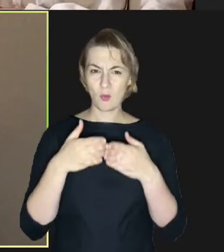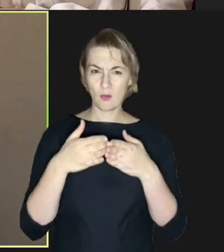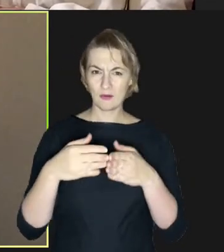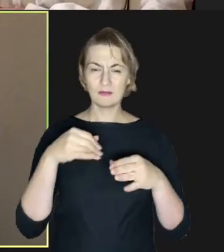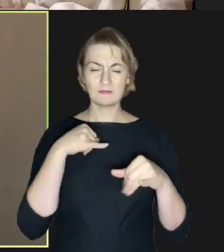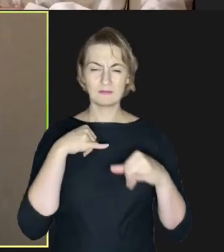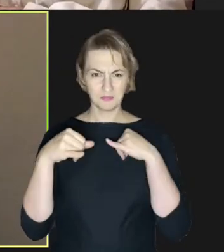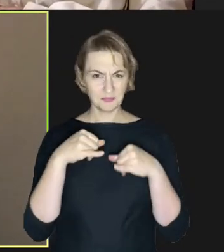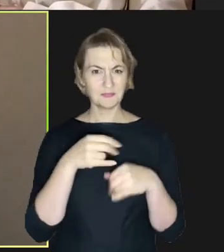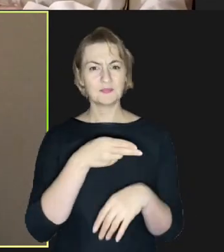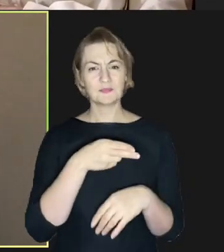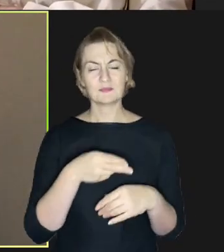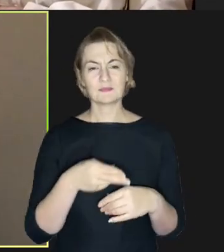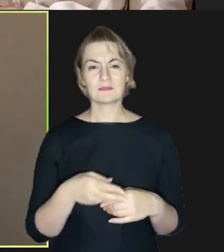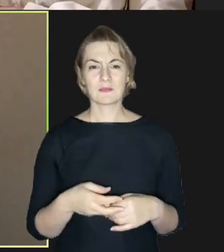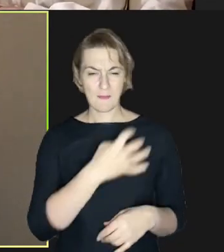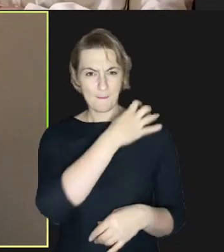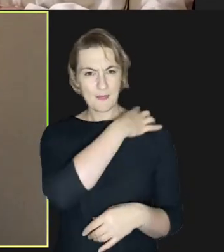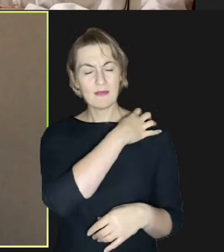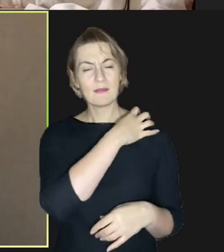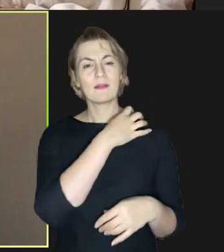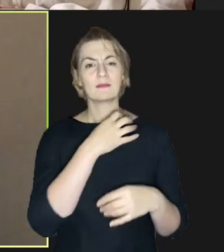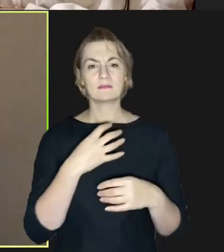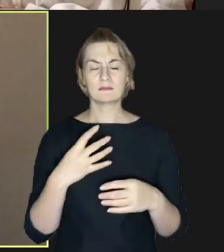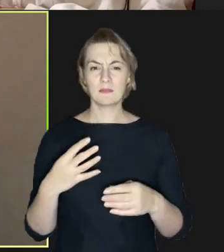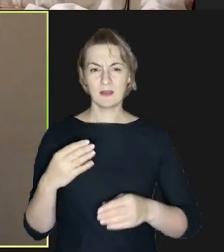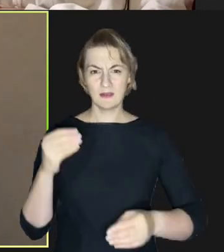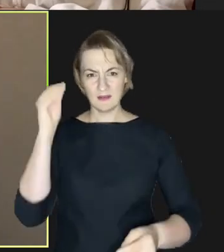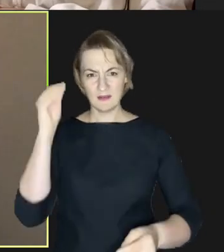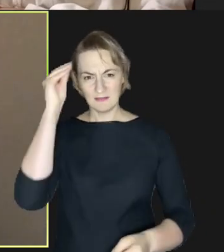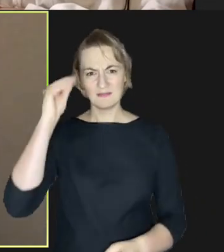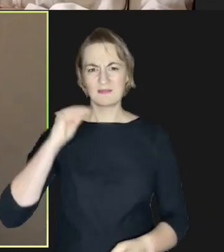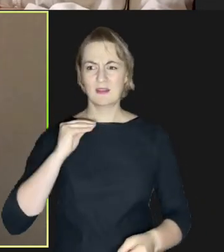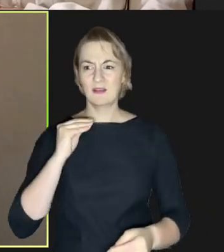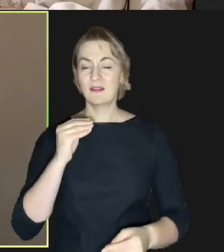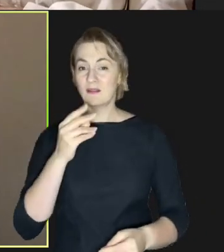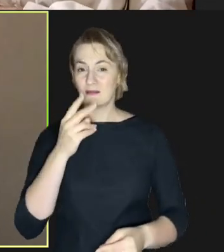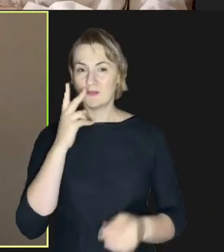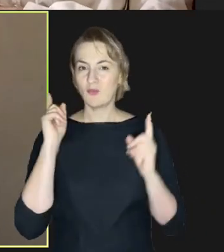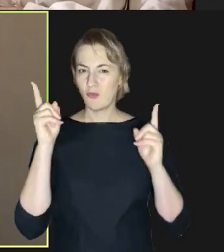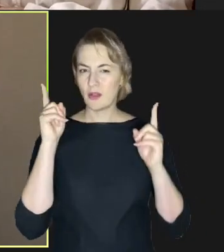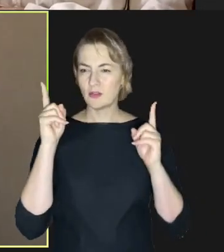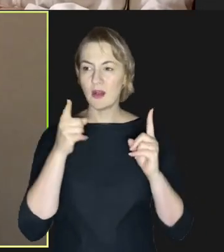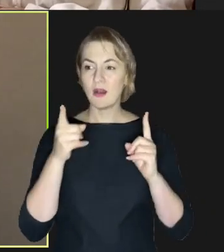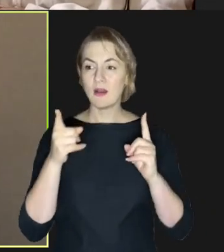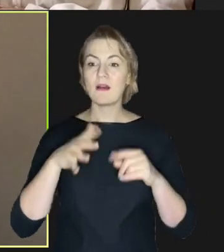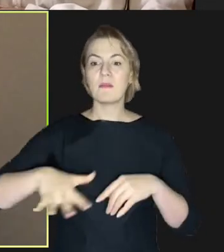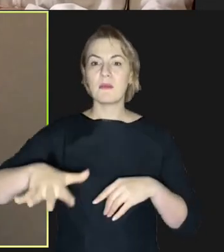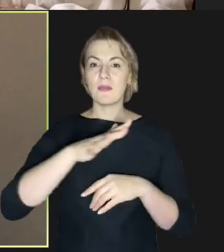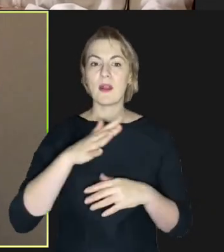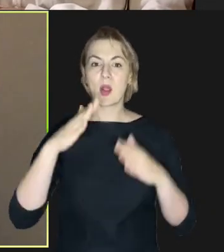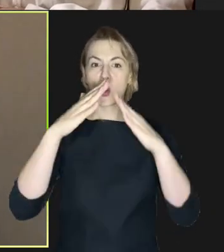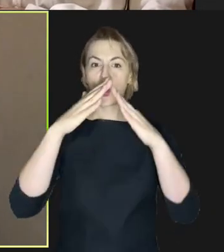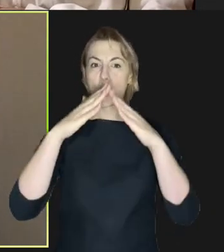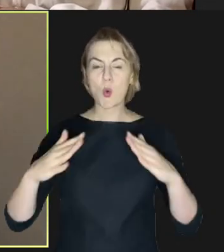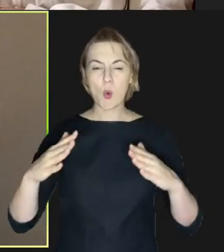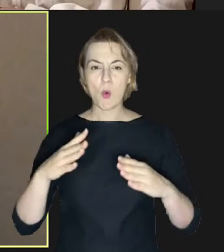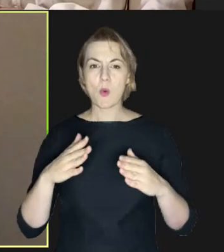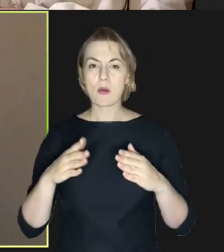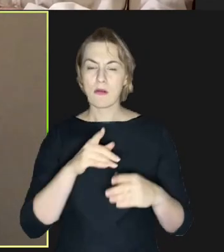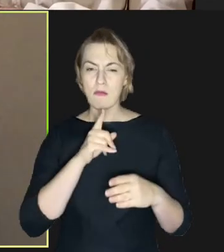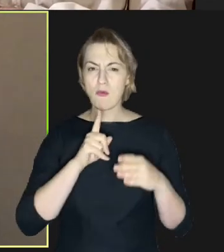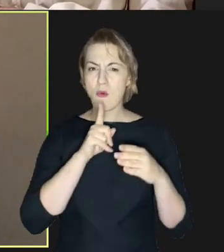który dostaje komunikat, słuchaj, wjeżdżamy w obszar gór lodowych, to może przynajmniej zwolnimy